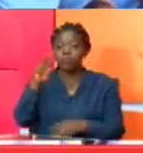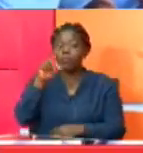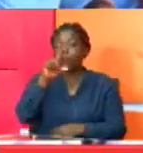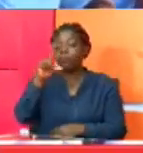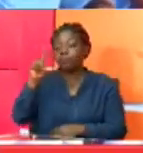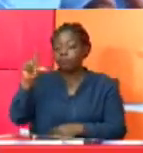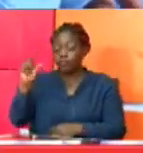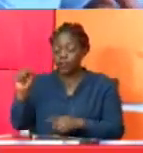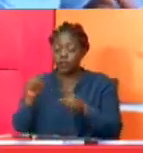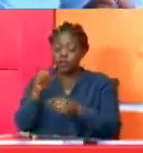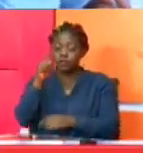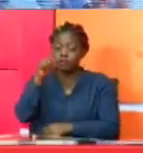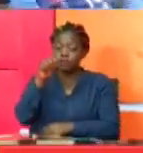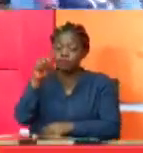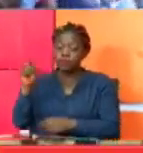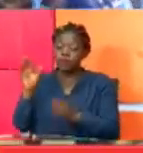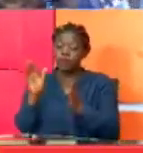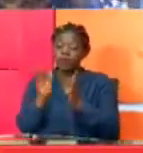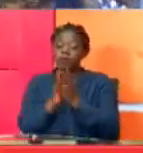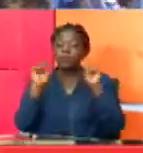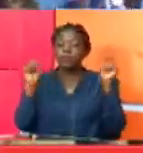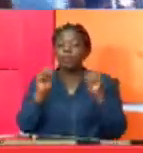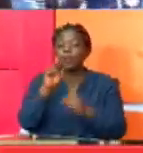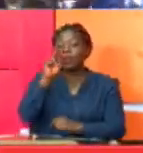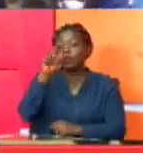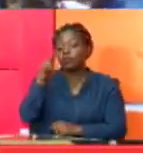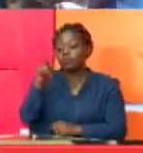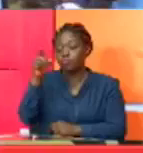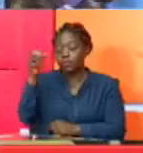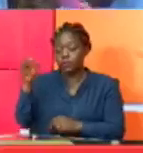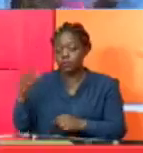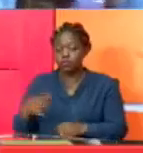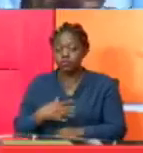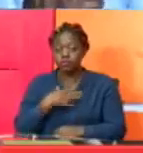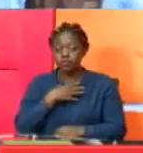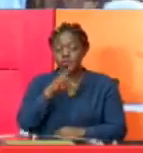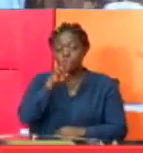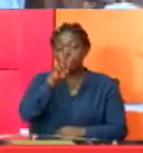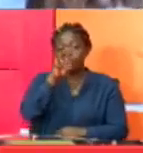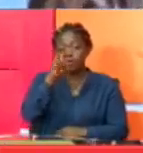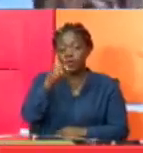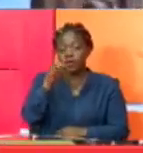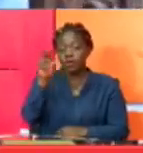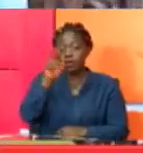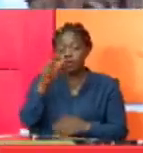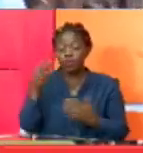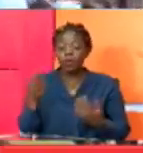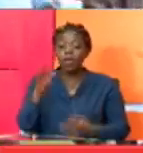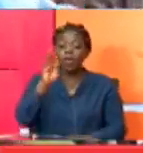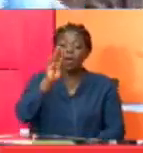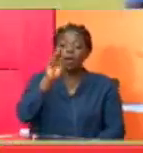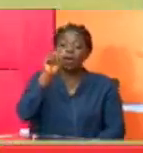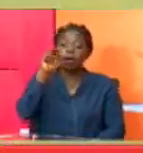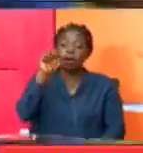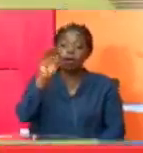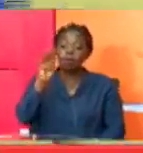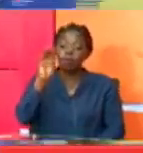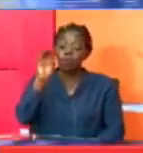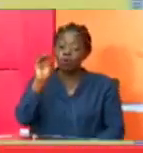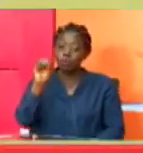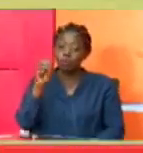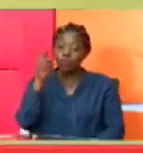kubeera ng'etuuka ne Mbale Heroes. UPDF egenda kukyaza Club ya Vipers Saidi Zawali Bombo ajuke nti ekikopo